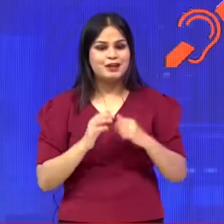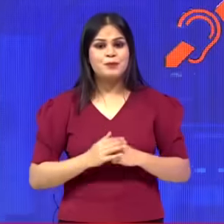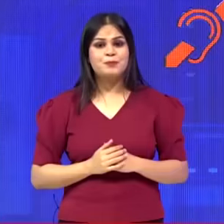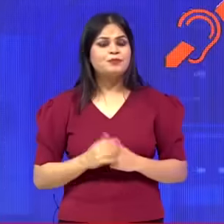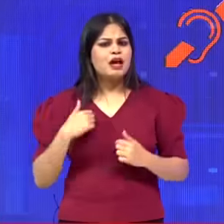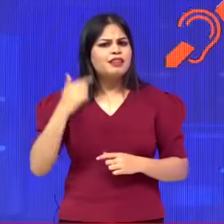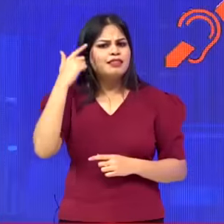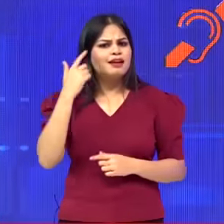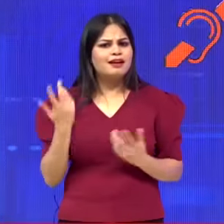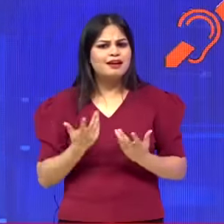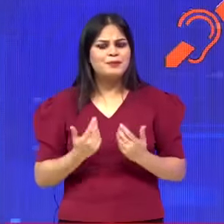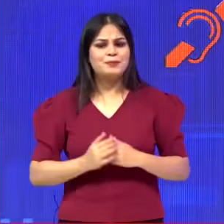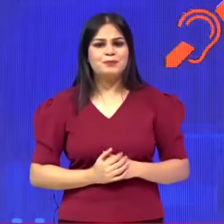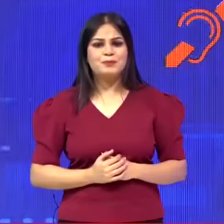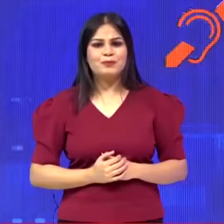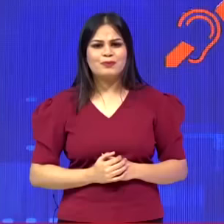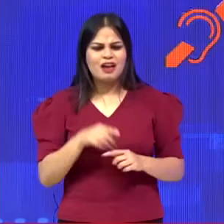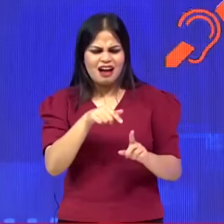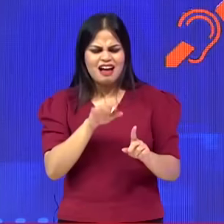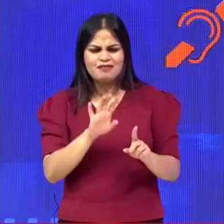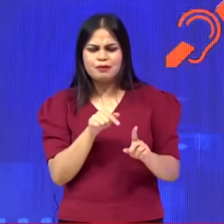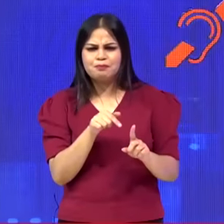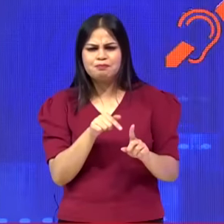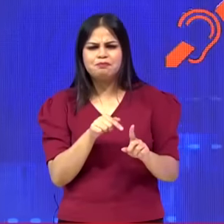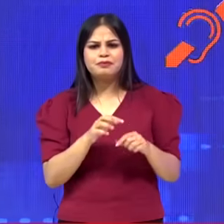आई थिंक ये जो एक